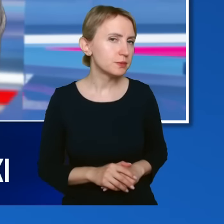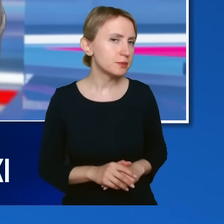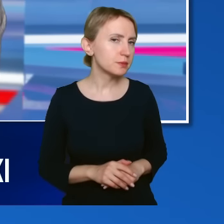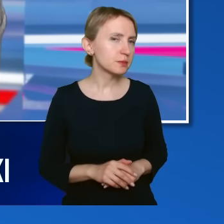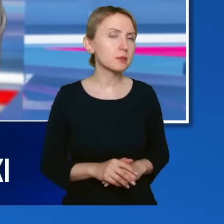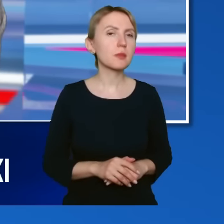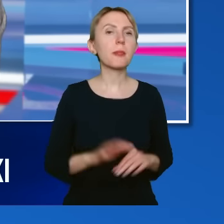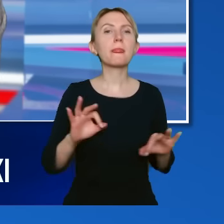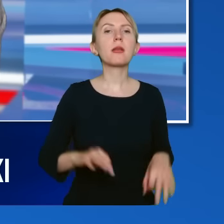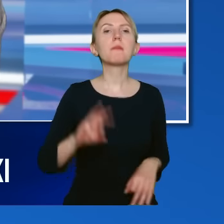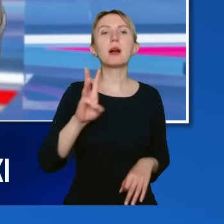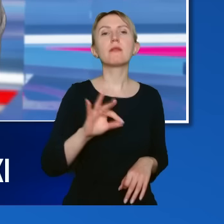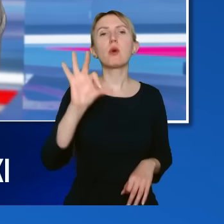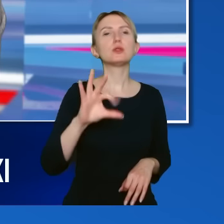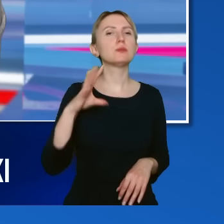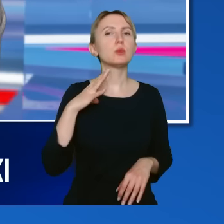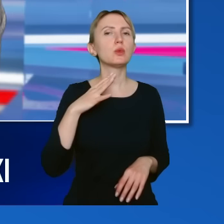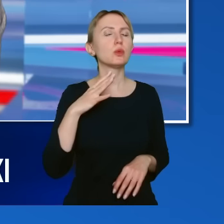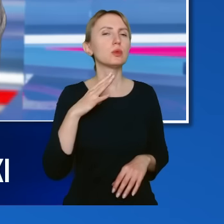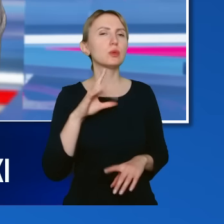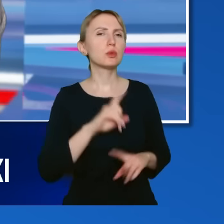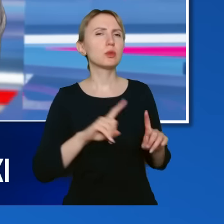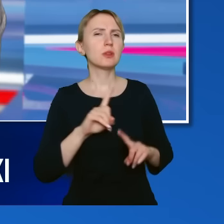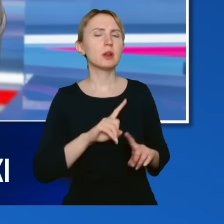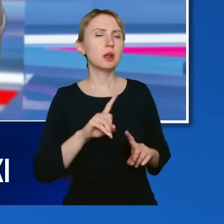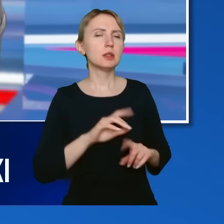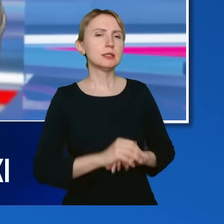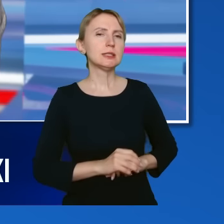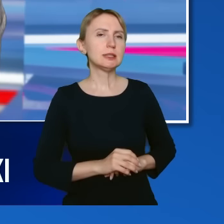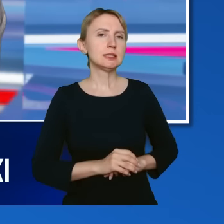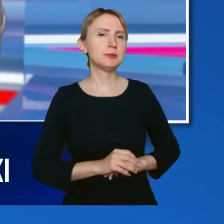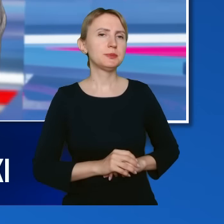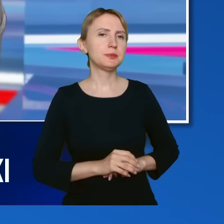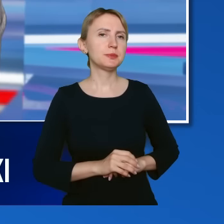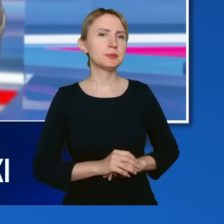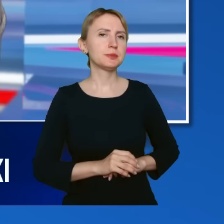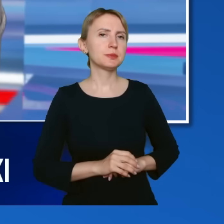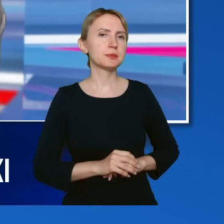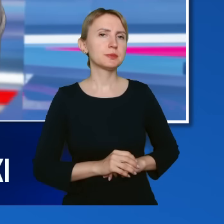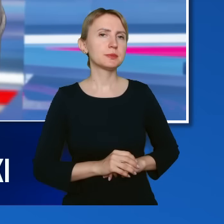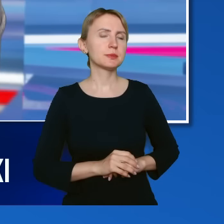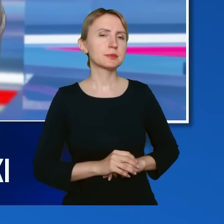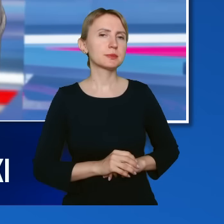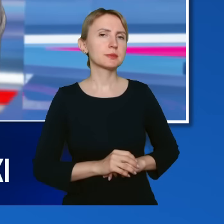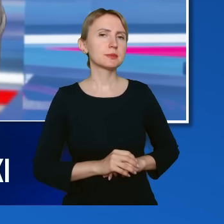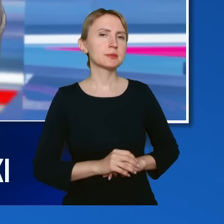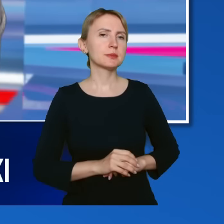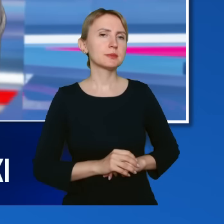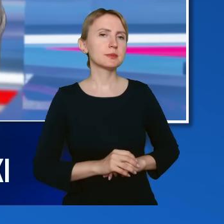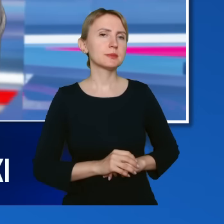pan Woś tłumaczy, zarzucał... Panie pośle, to źle, że rząd Morawieckiego zamówił szczepionki po to, żeby Polacy byli